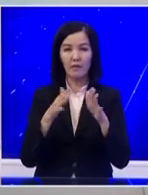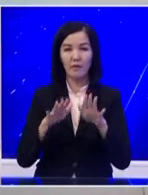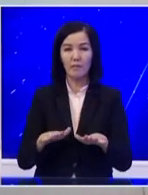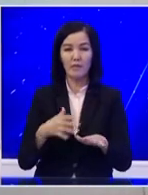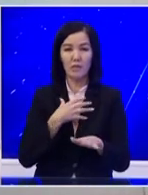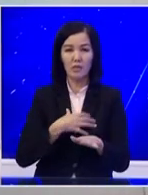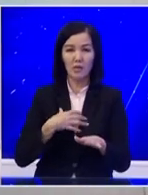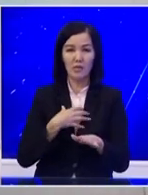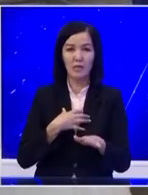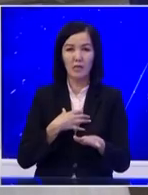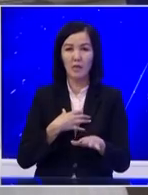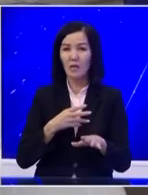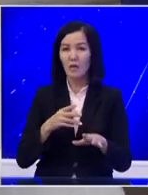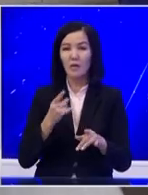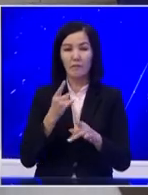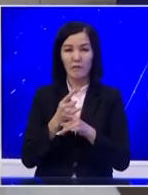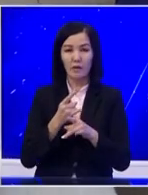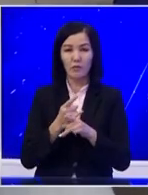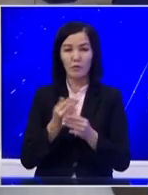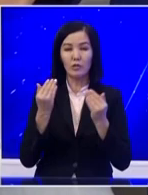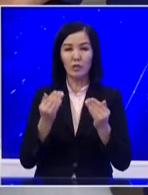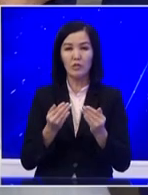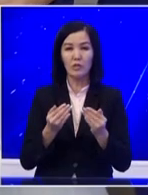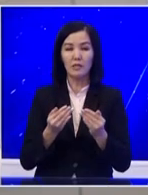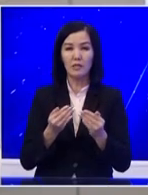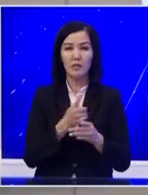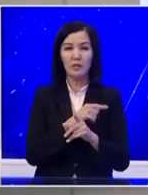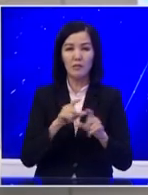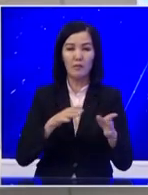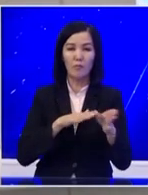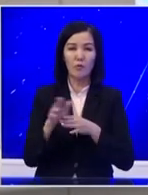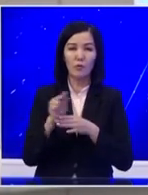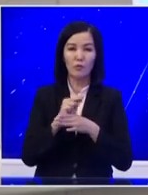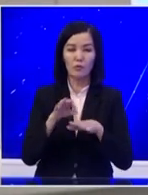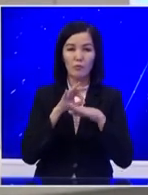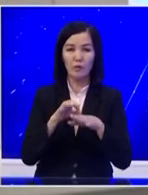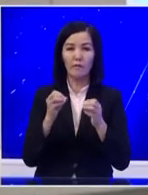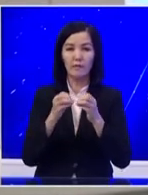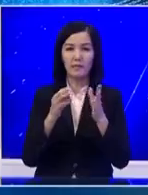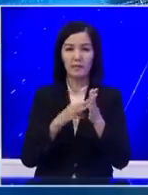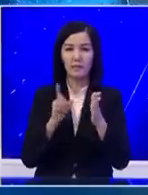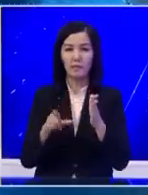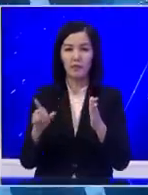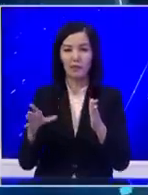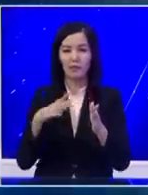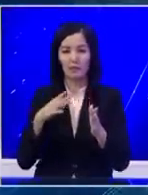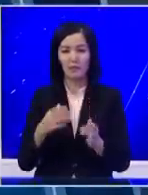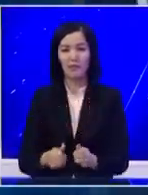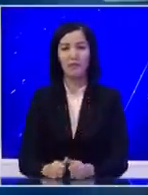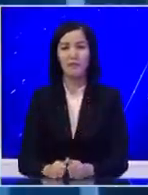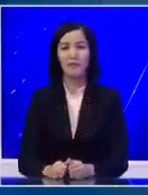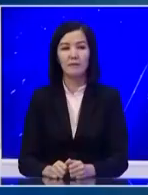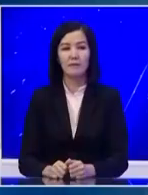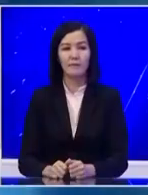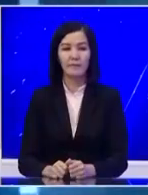ажиотаже в больницах не подтвердилась и в госпитале. Сейчас в его стационаре полный курс лечения проходят 18 человек. Дамир Анитов, Рахат